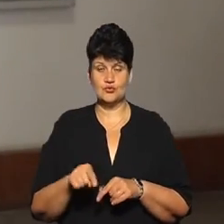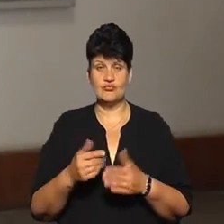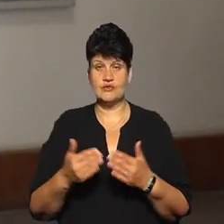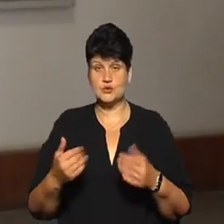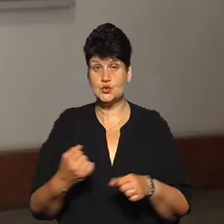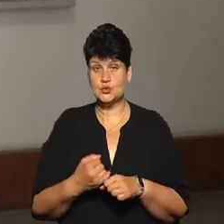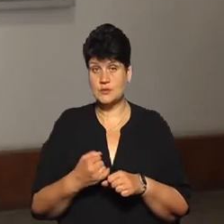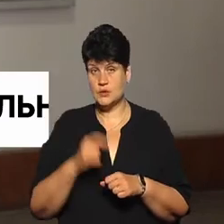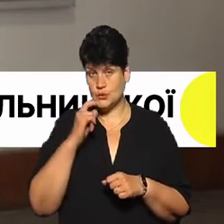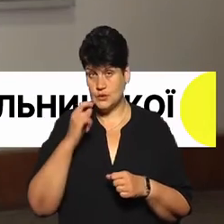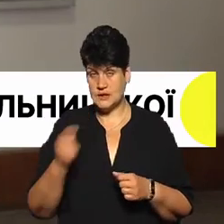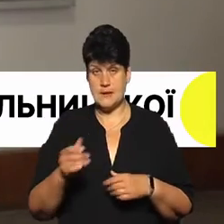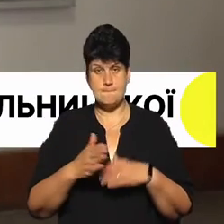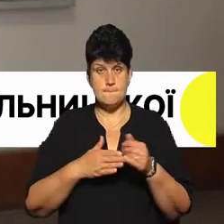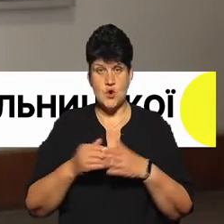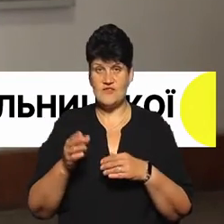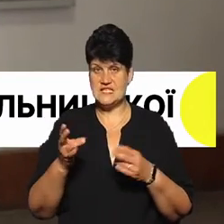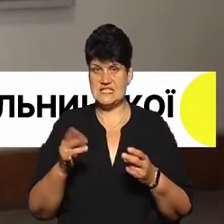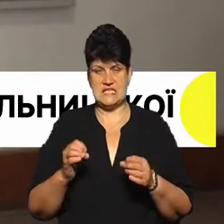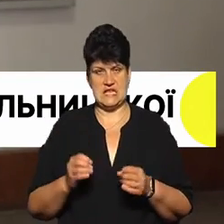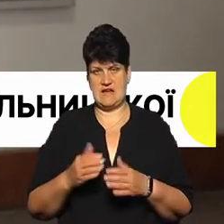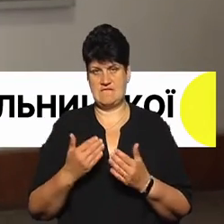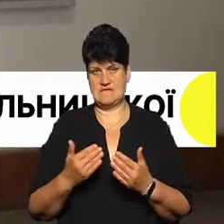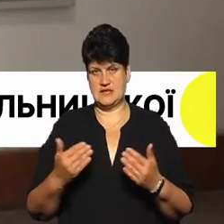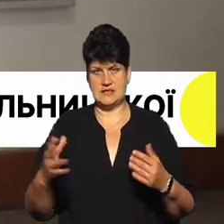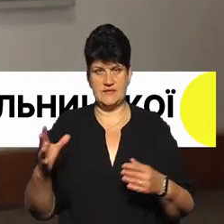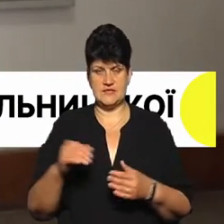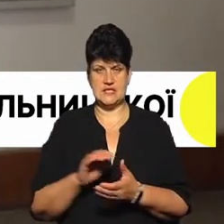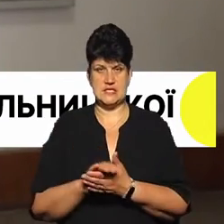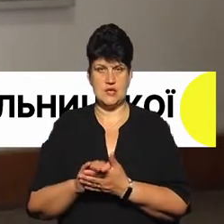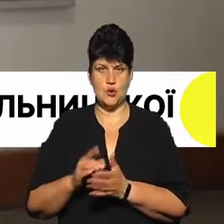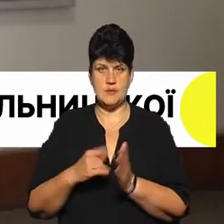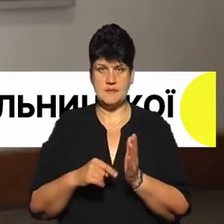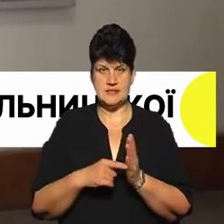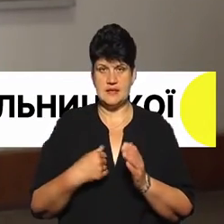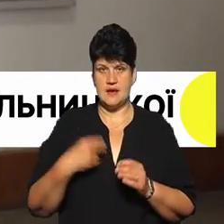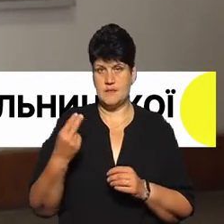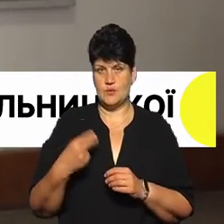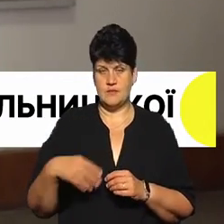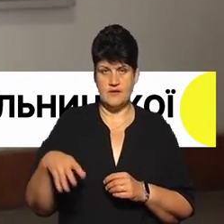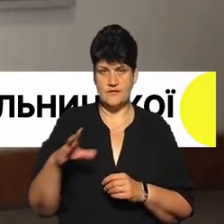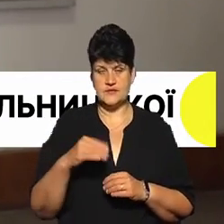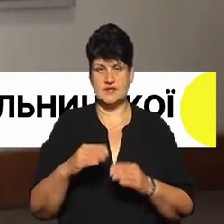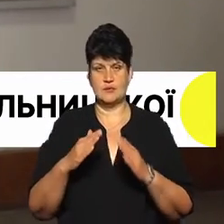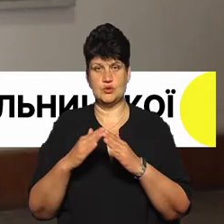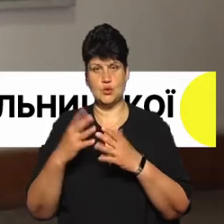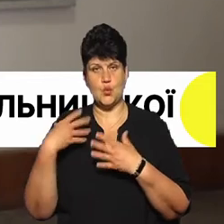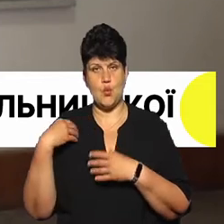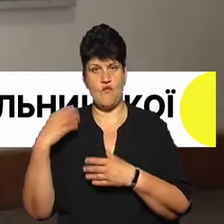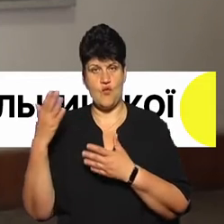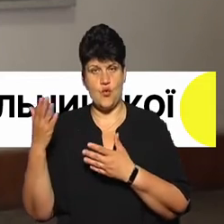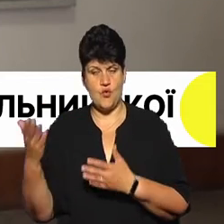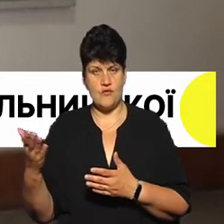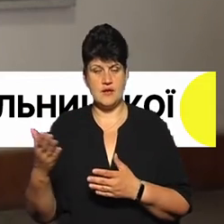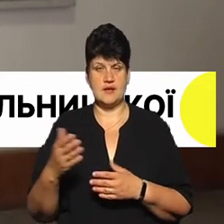висока професійна виставка. Ну і всі знайомі міста, бо я їх малював всі, і будинок у Львові, і